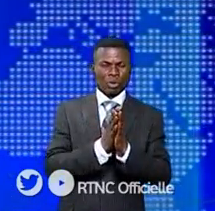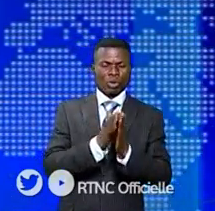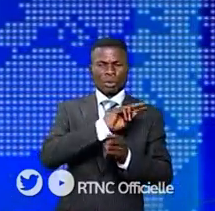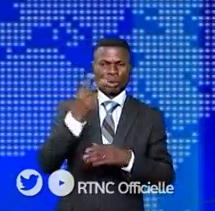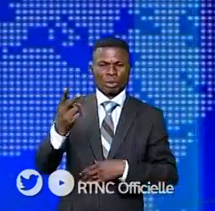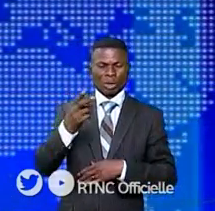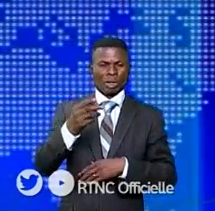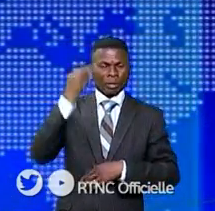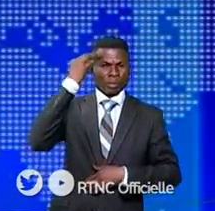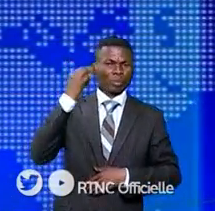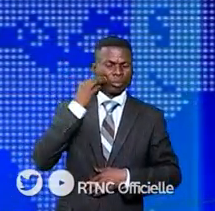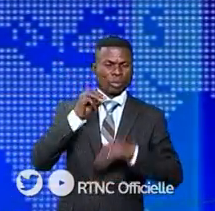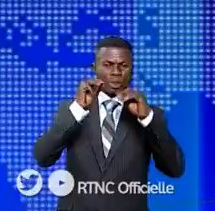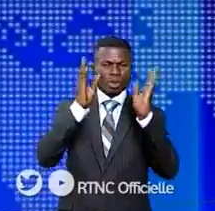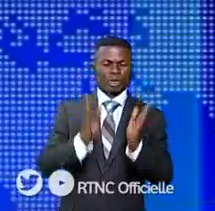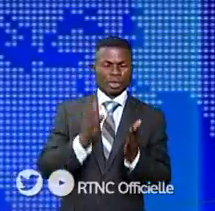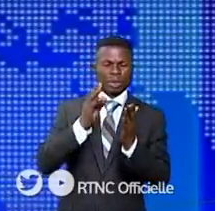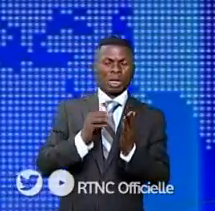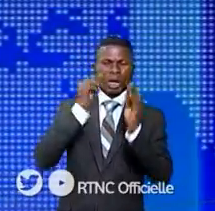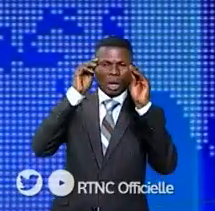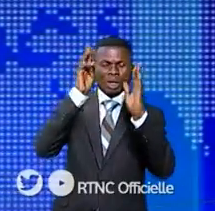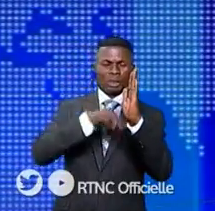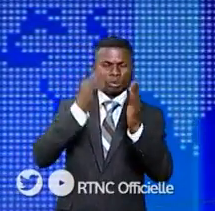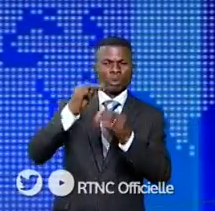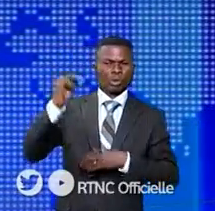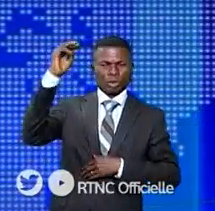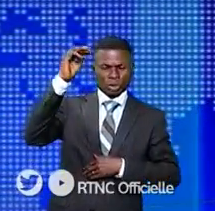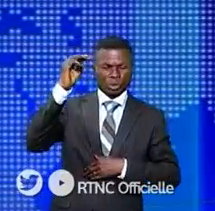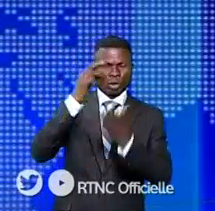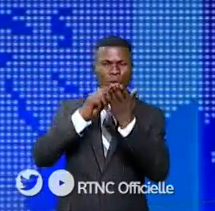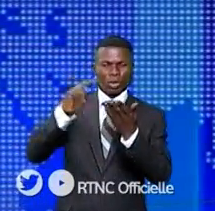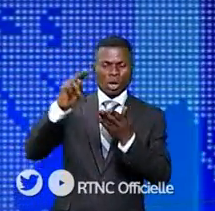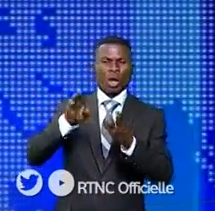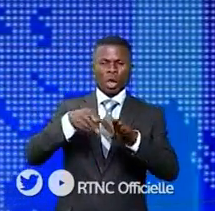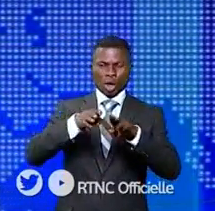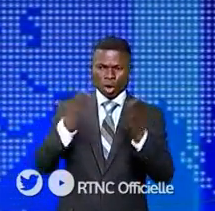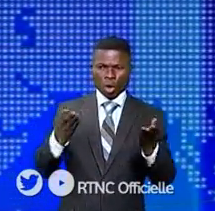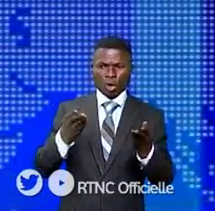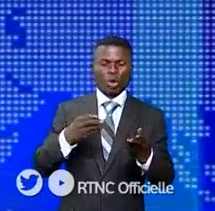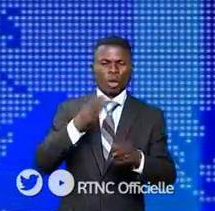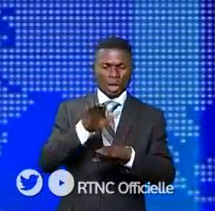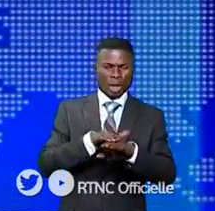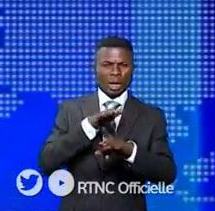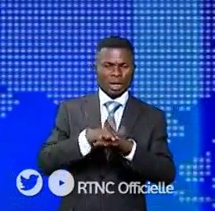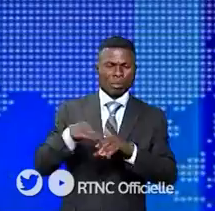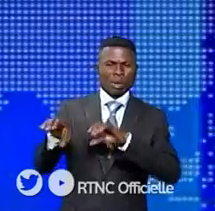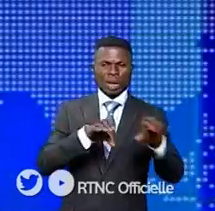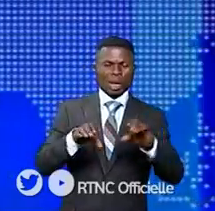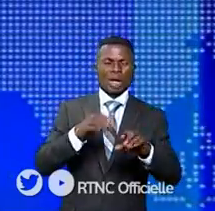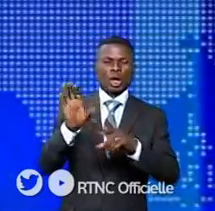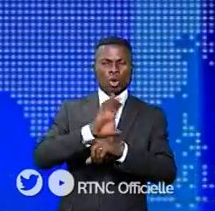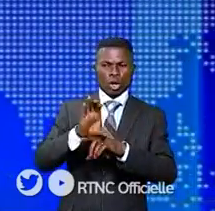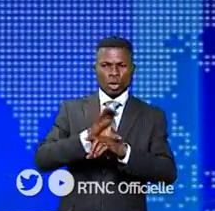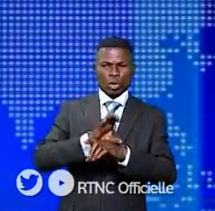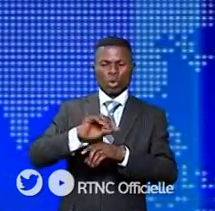du ministre de l'enseignement supérieur et universitaire autorisant la reprise progressive des activités d'enseignement dans